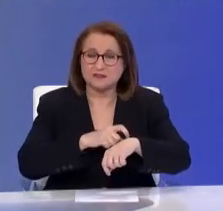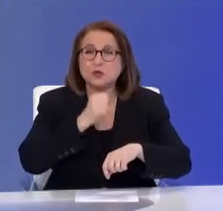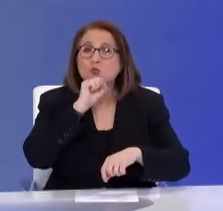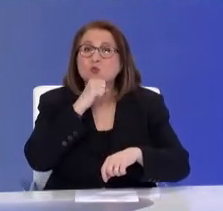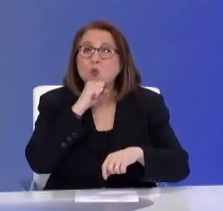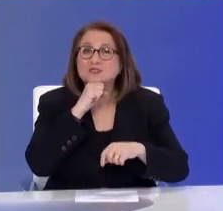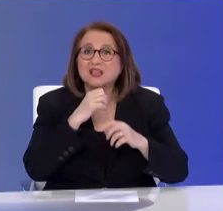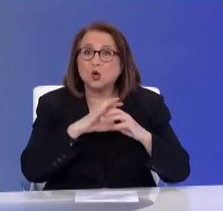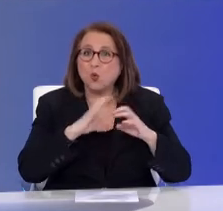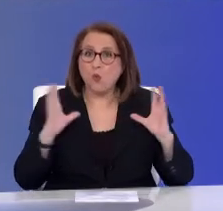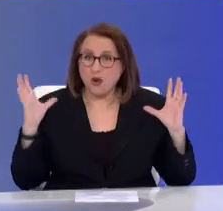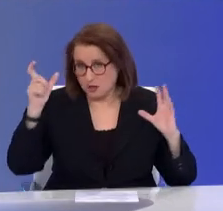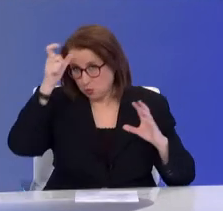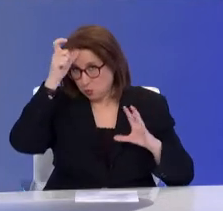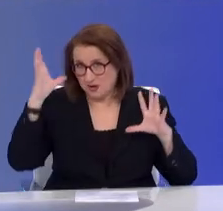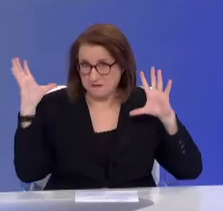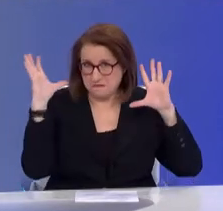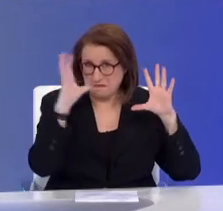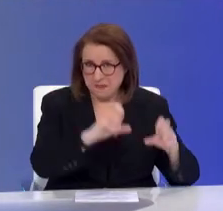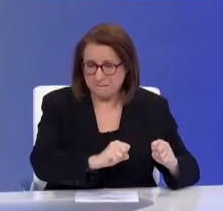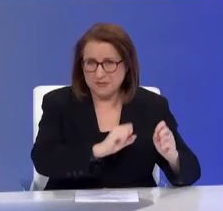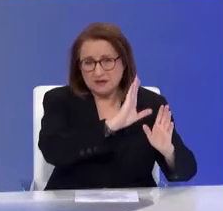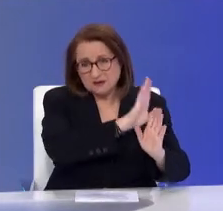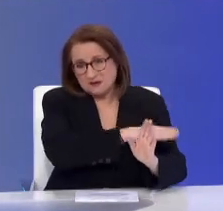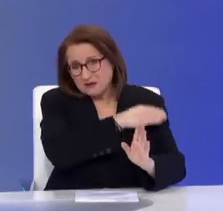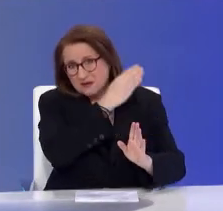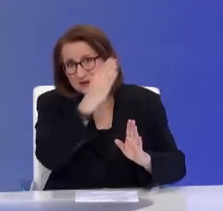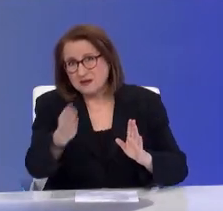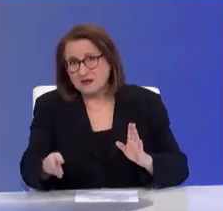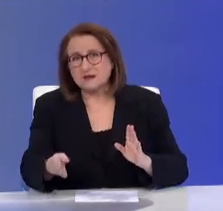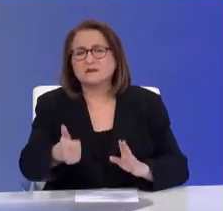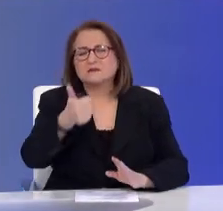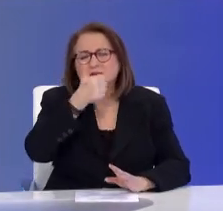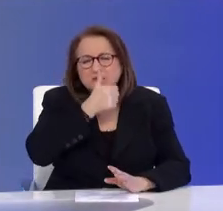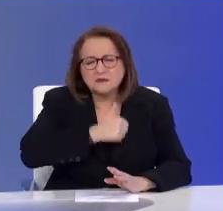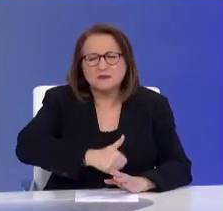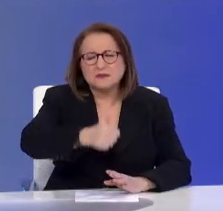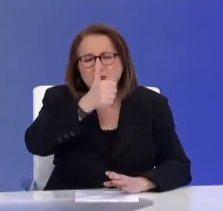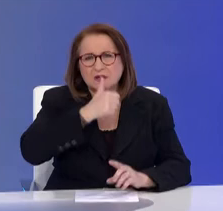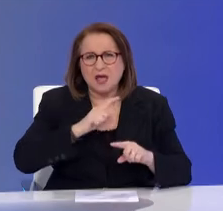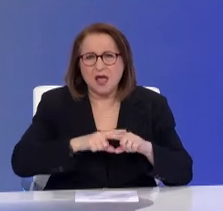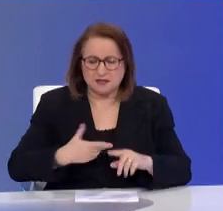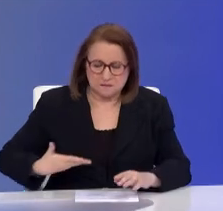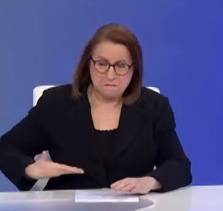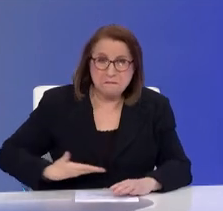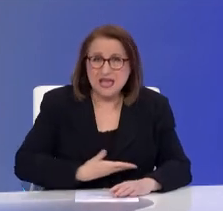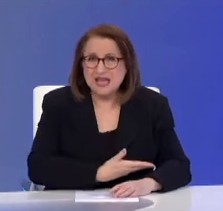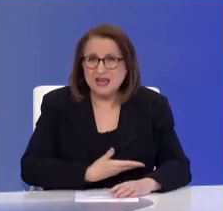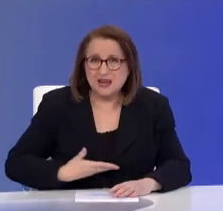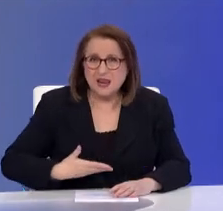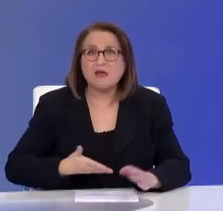περιγράφονται άρτια. Η φτώχεια και η στέρηση των βασικών αξιών